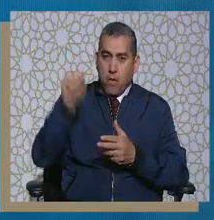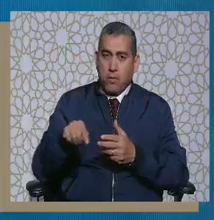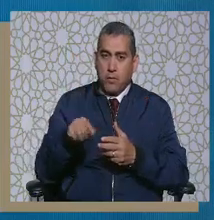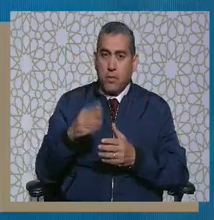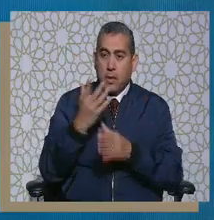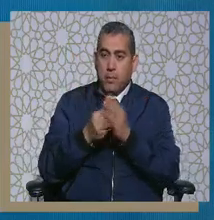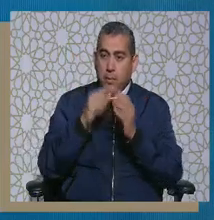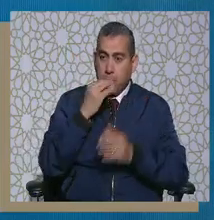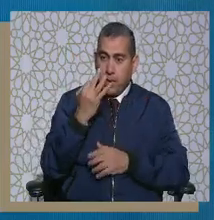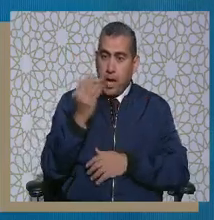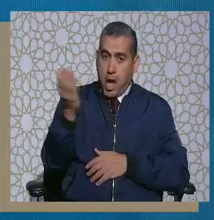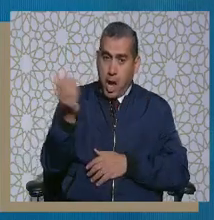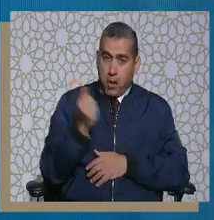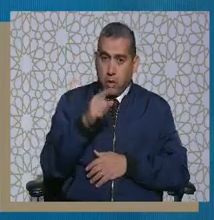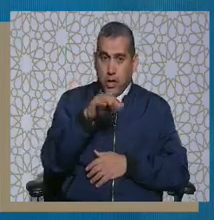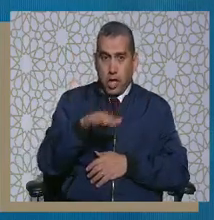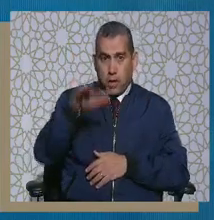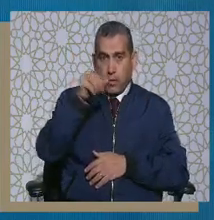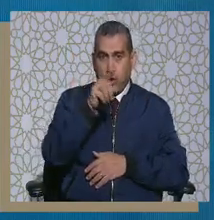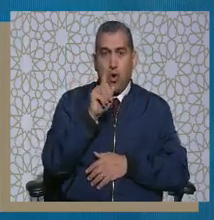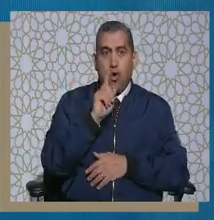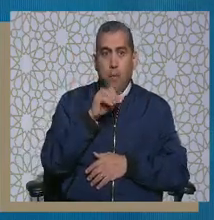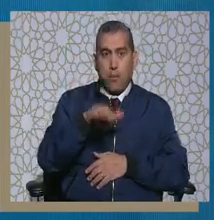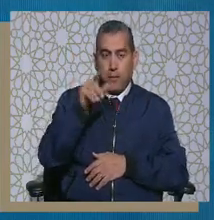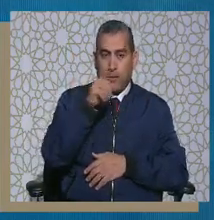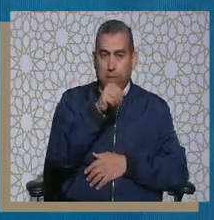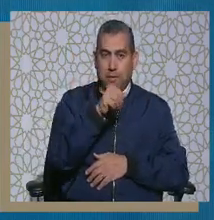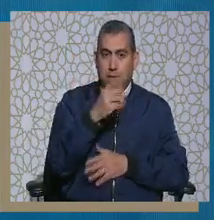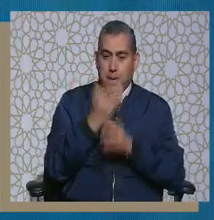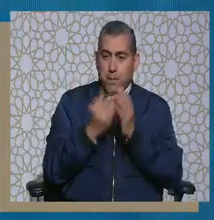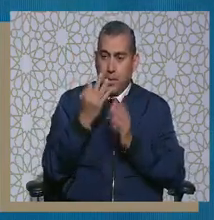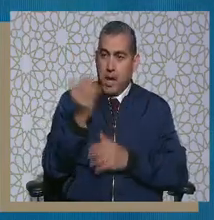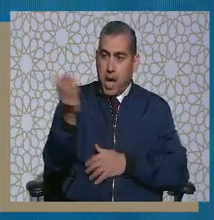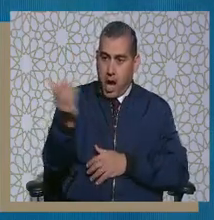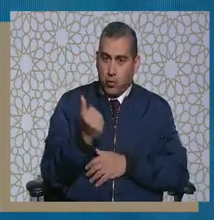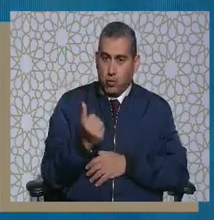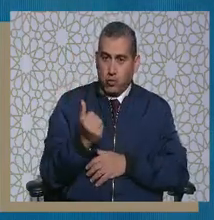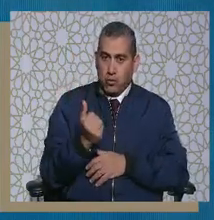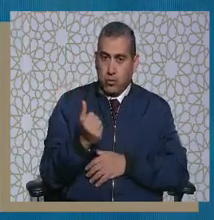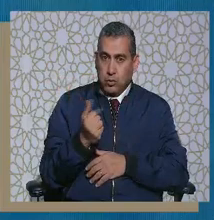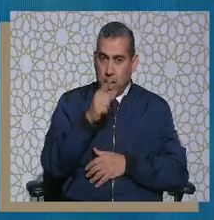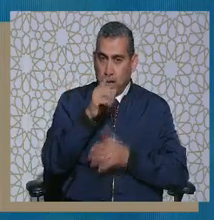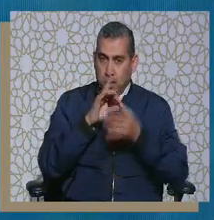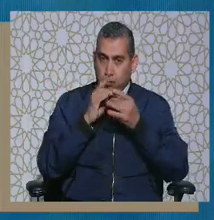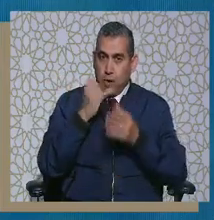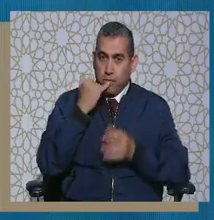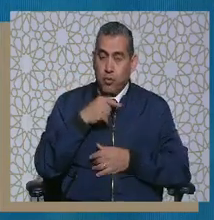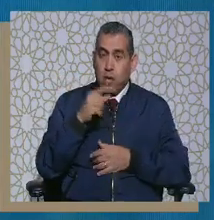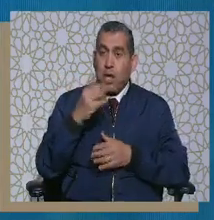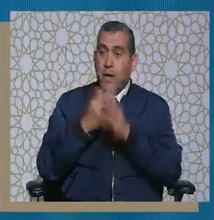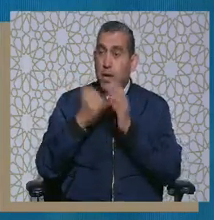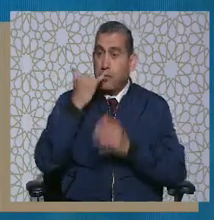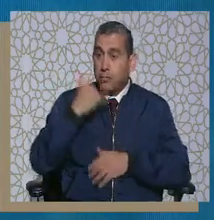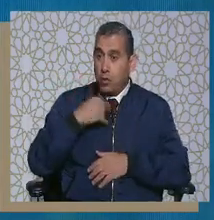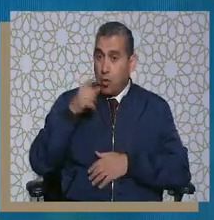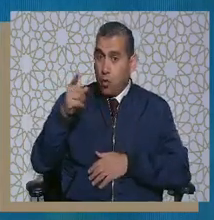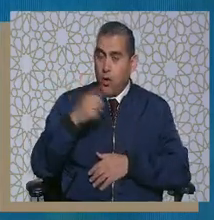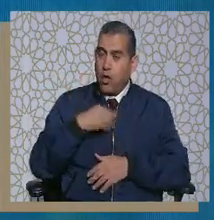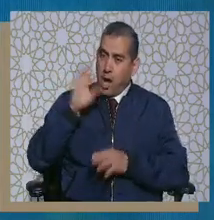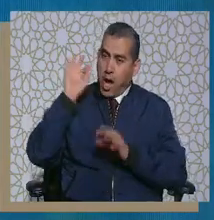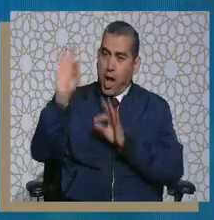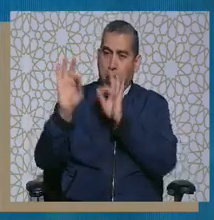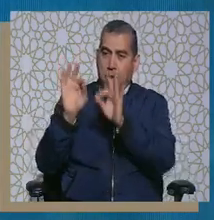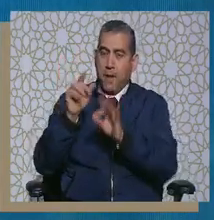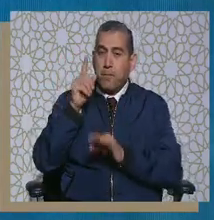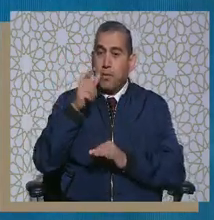بنات انت الاكبر انت الام هاتي الثلاث بنات وانت اللي بتكلميني لو هم بيكلموني انا قلت لك هقول لهم ايه بس انت اللي